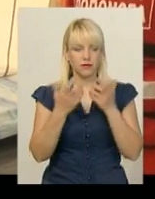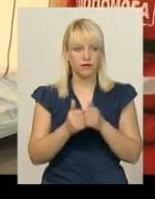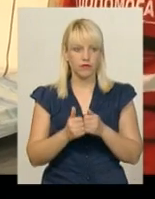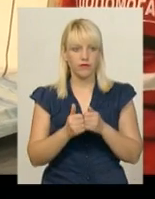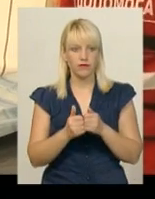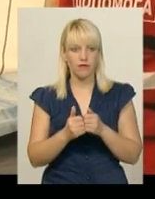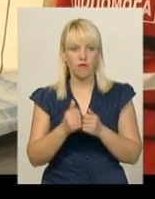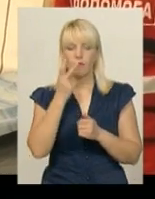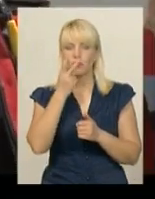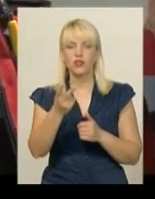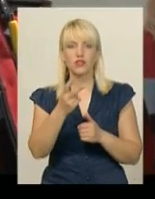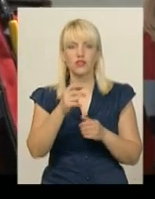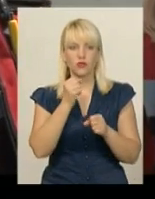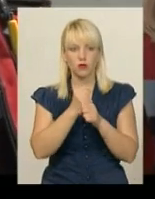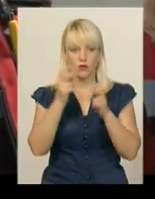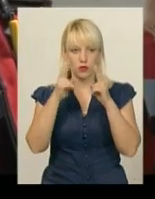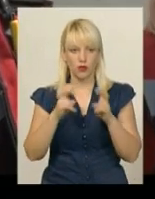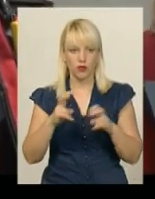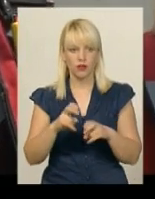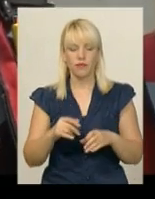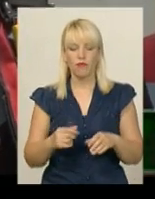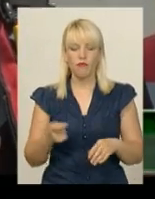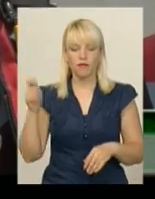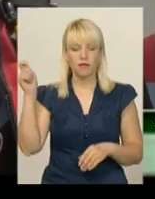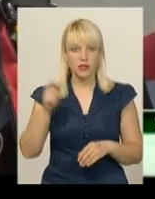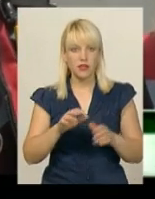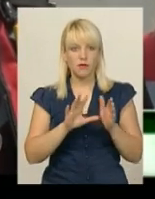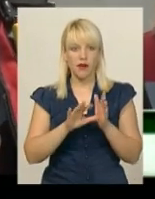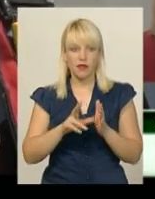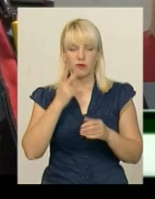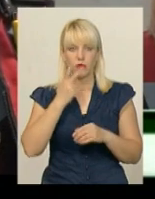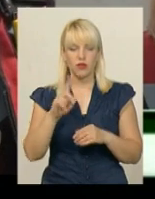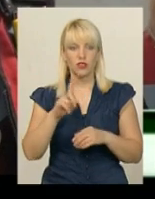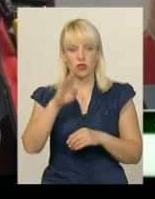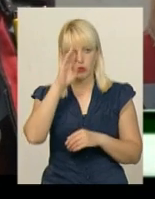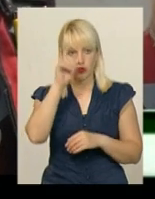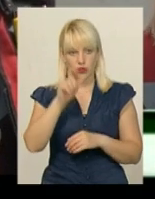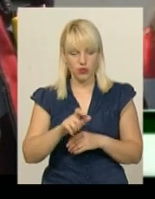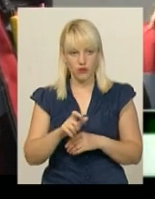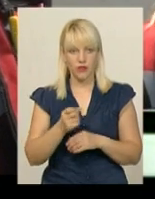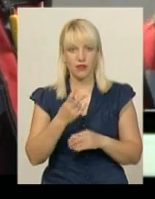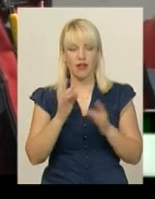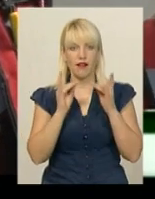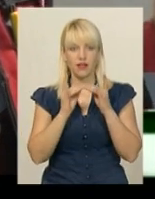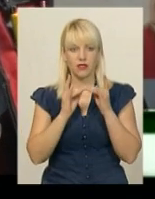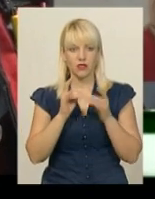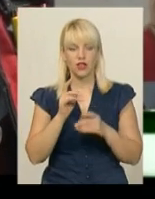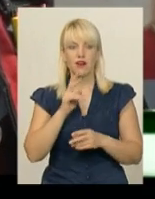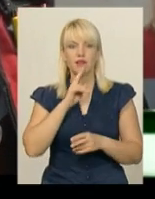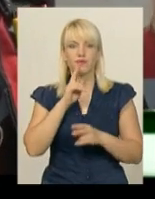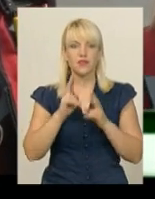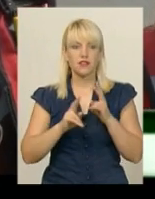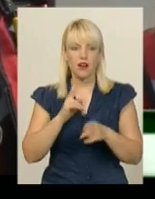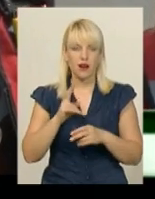2. По приїзду бригади побачили, що чоловік, будучи на ліжку, скаржився,